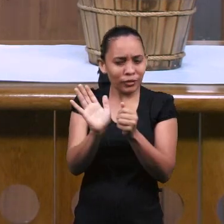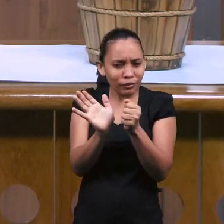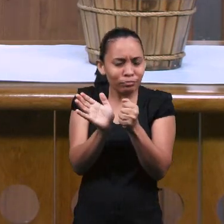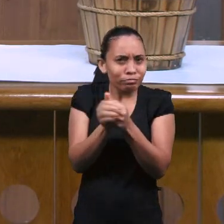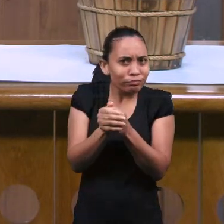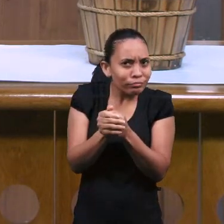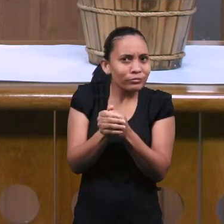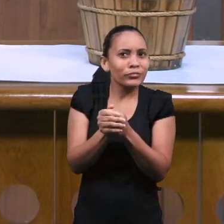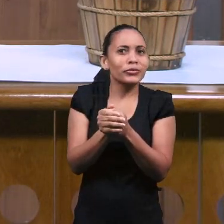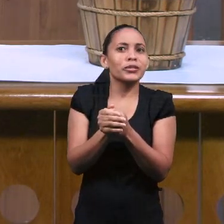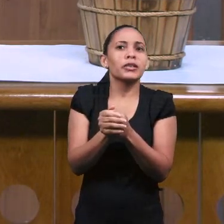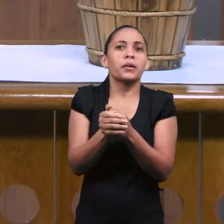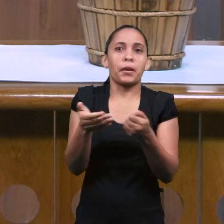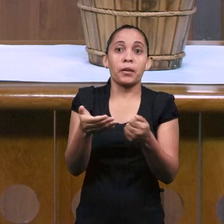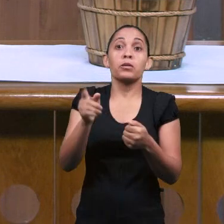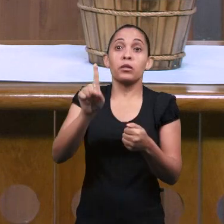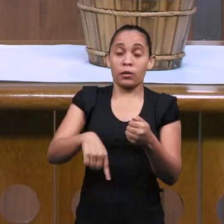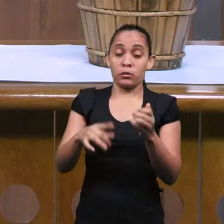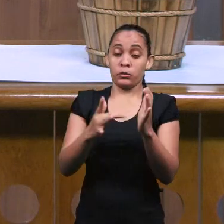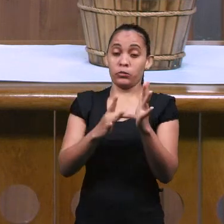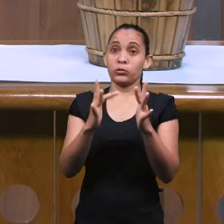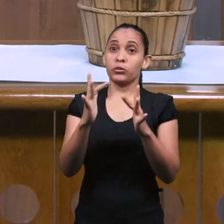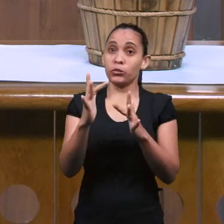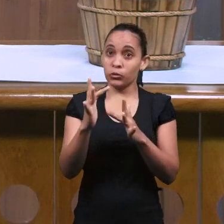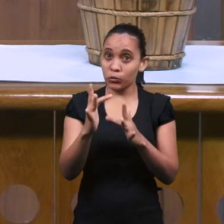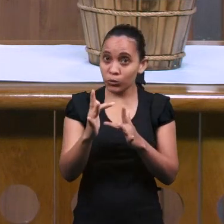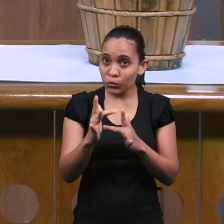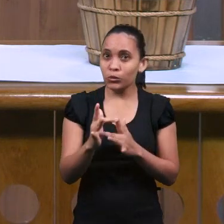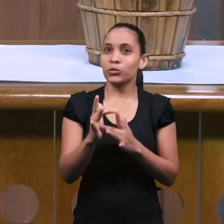les mystères sont en lui, en Jésus.